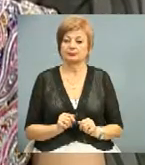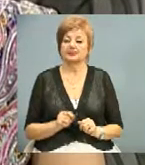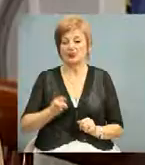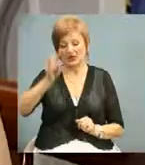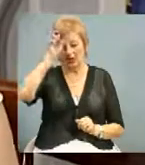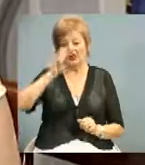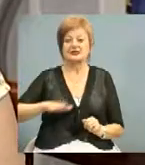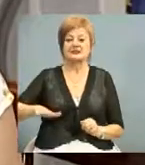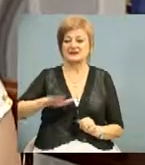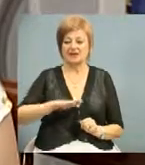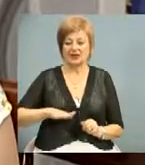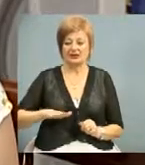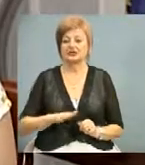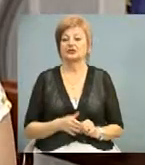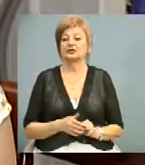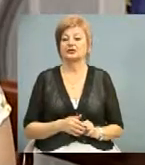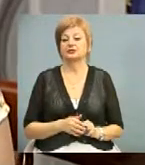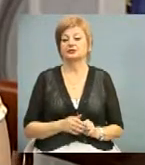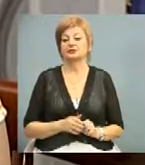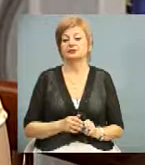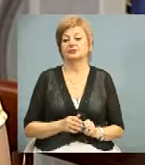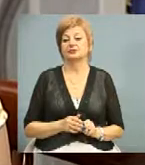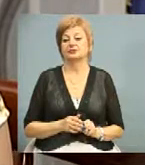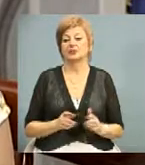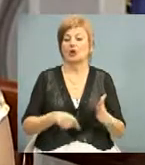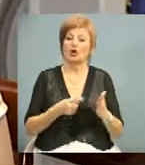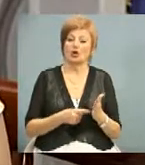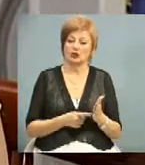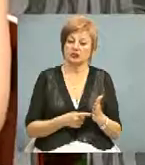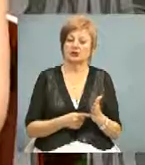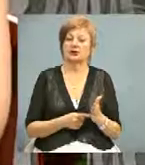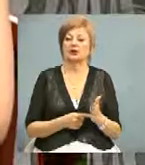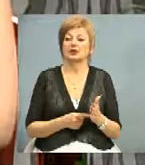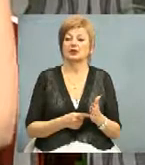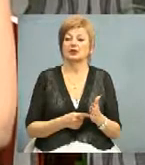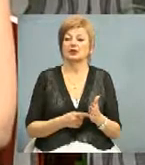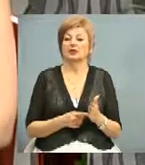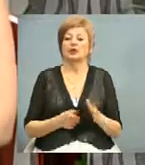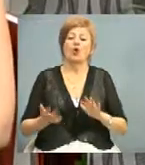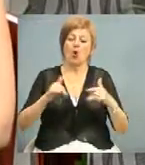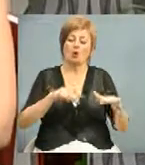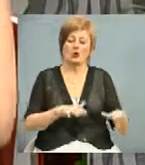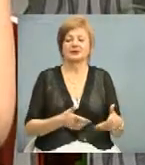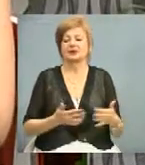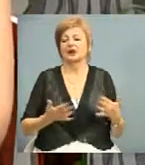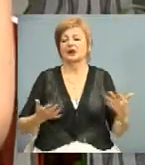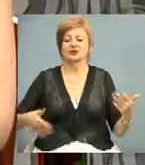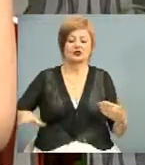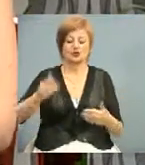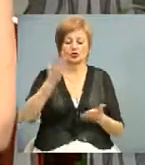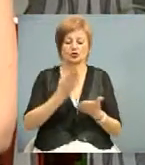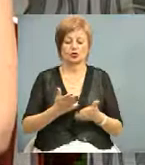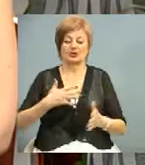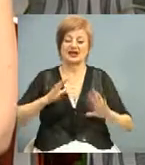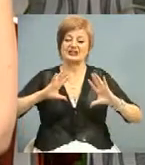страни, країни. Країни. Города. Міста, материки, океани і багато-багато все, що знаходиться на